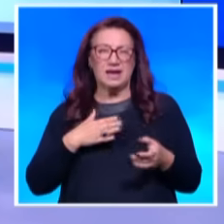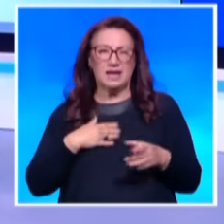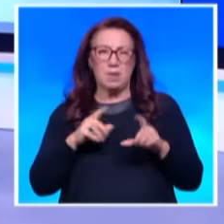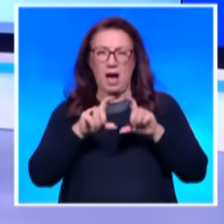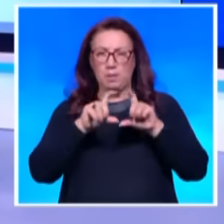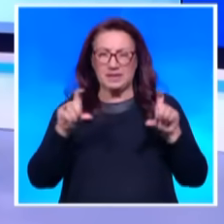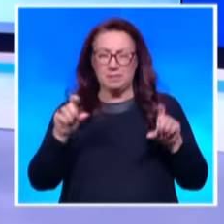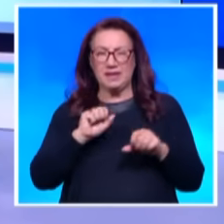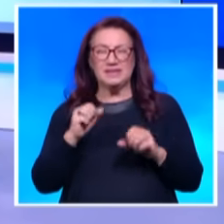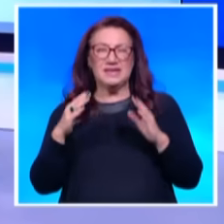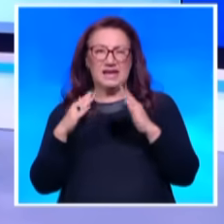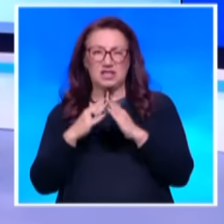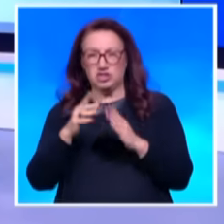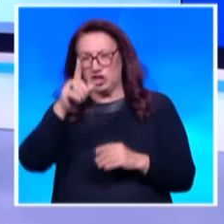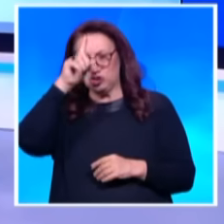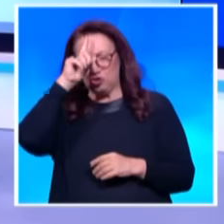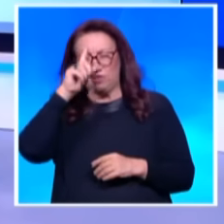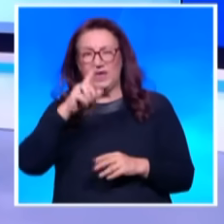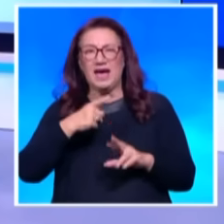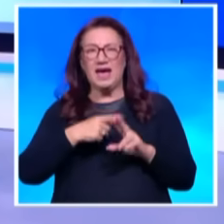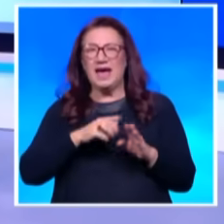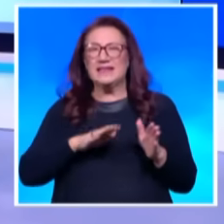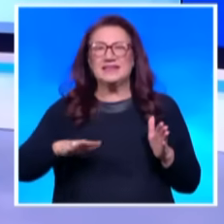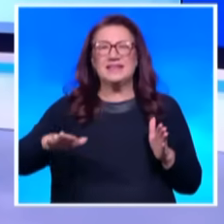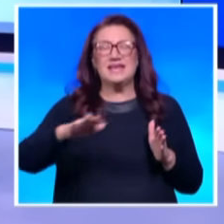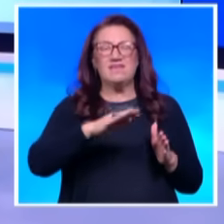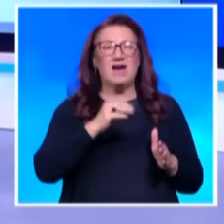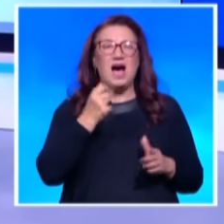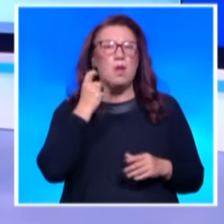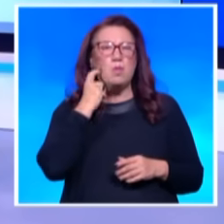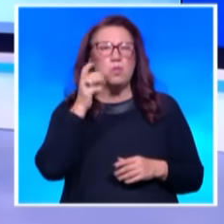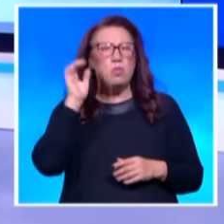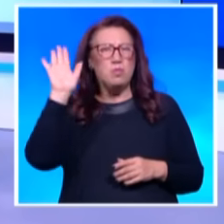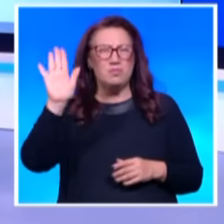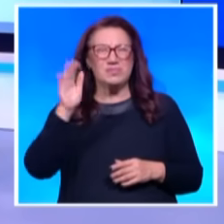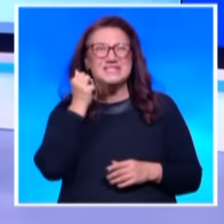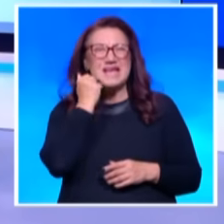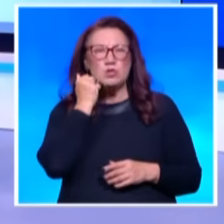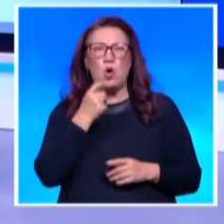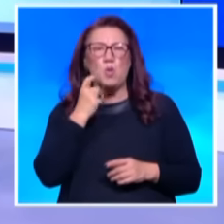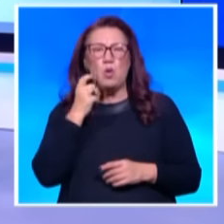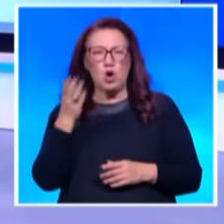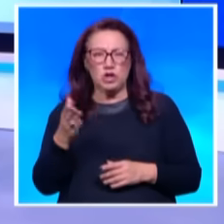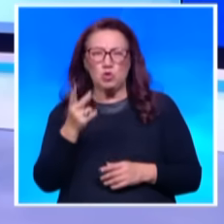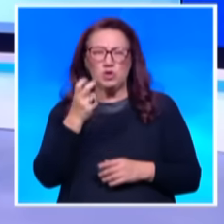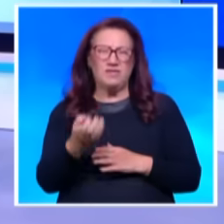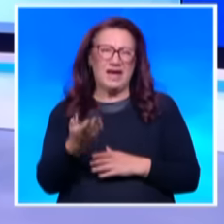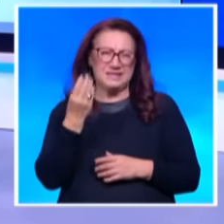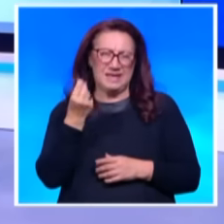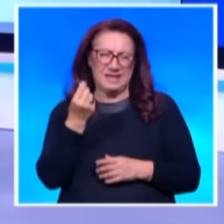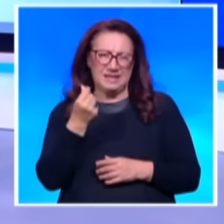и къща в София, нива в Борино, 20 хиляди лева от заплати, налични пари и банкови влогове за